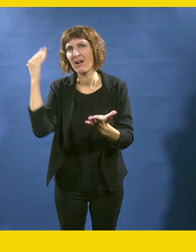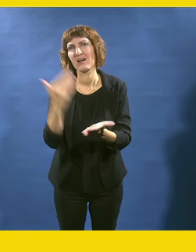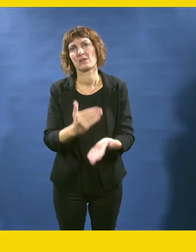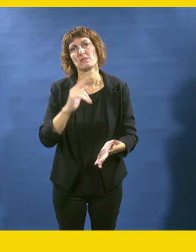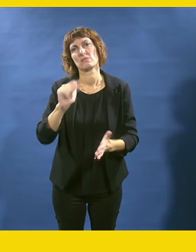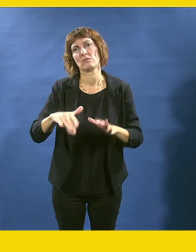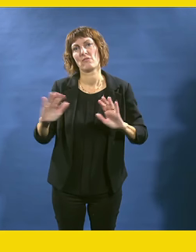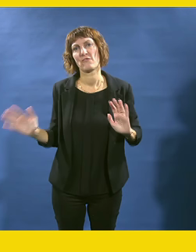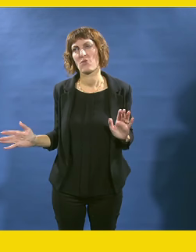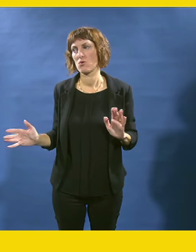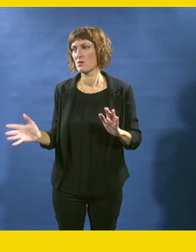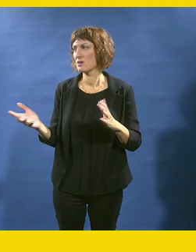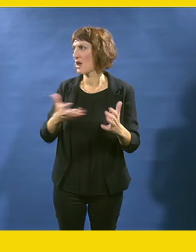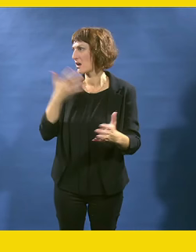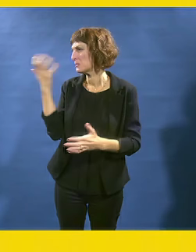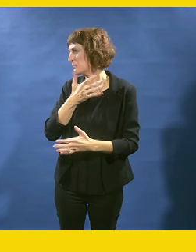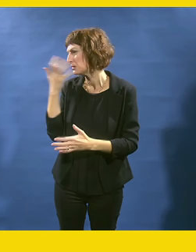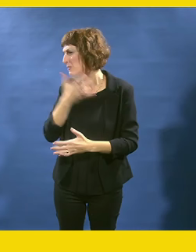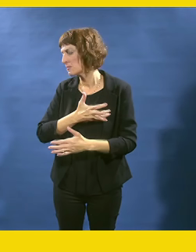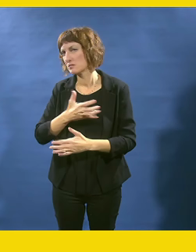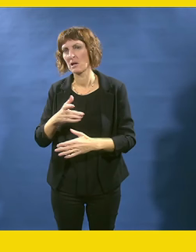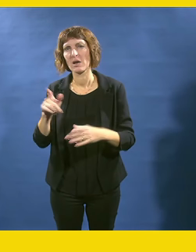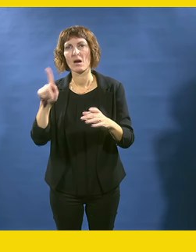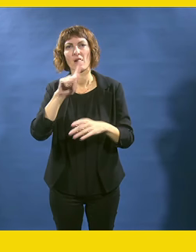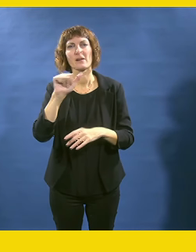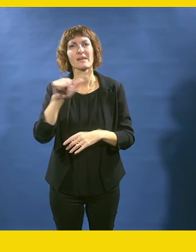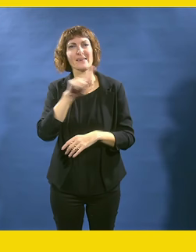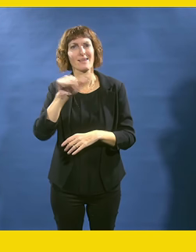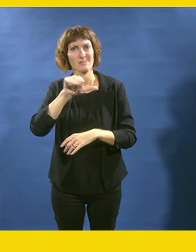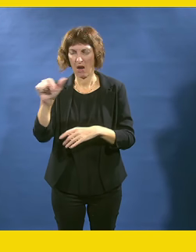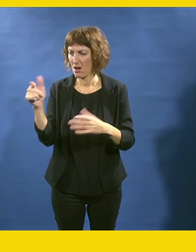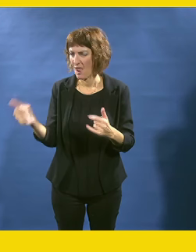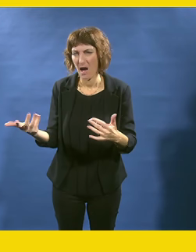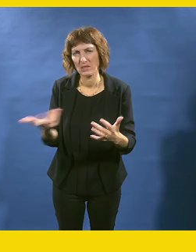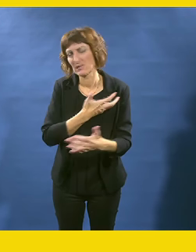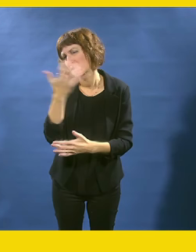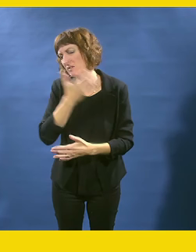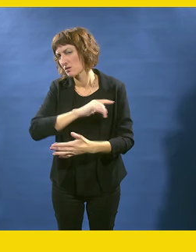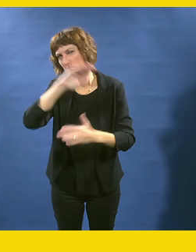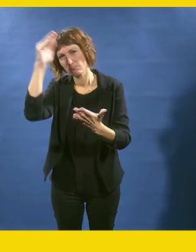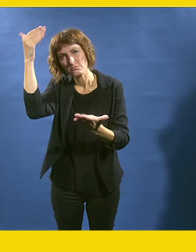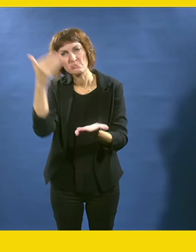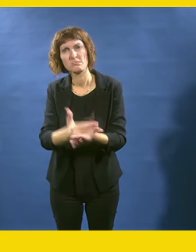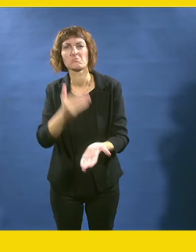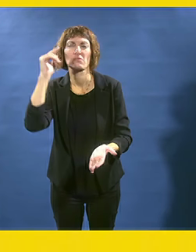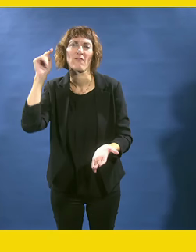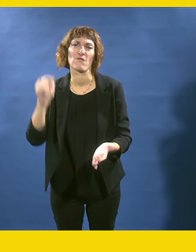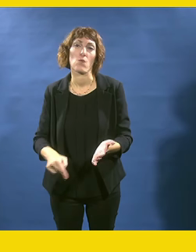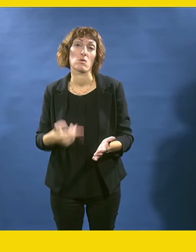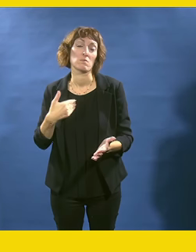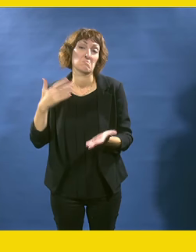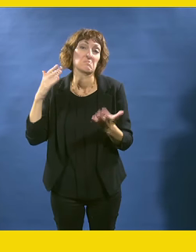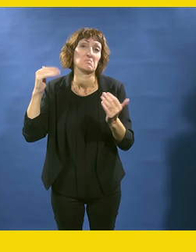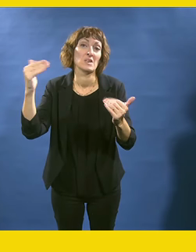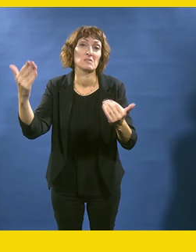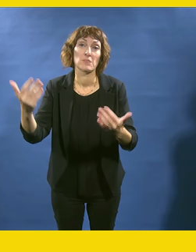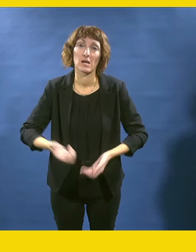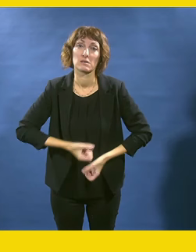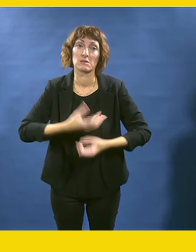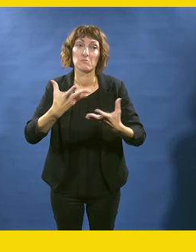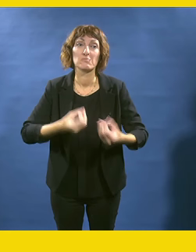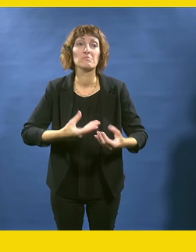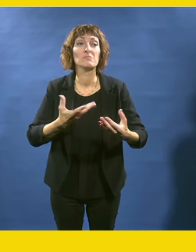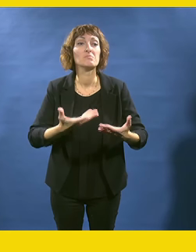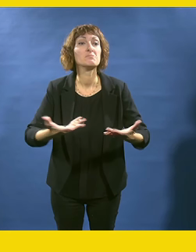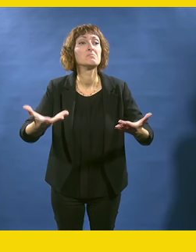Hoffentlich wird unsere Rede nicht nur Worte, sondern wird in die Tat umgesetzt. Ich habe ausgehört,